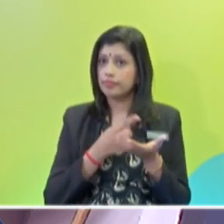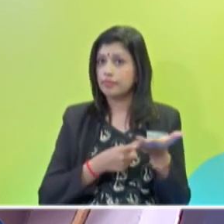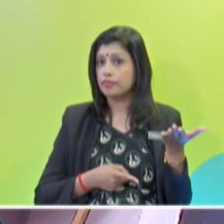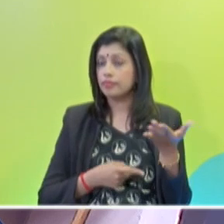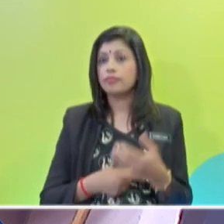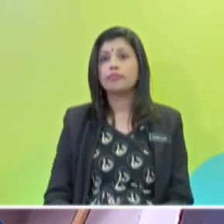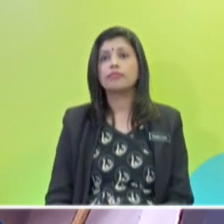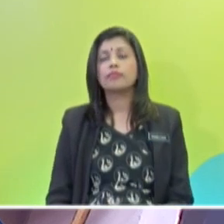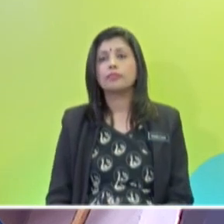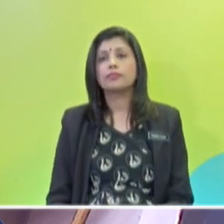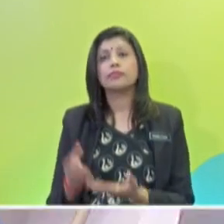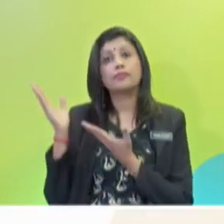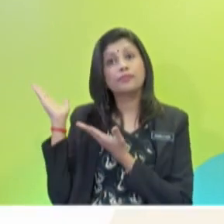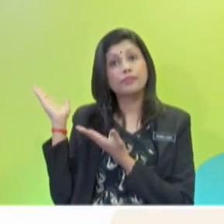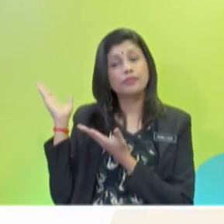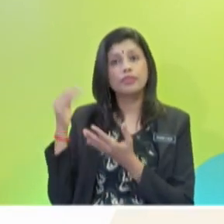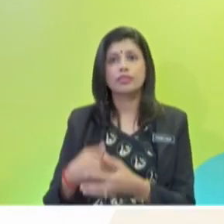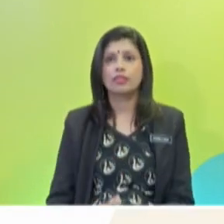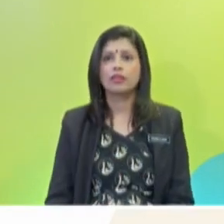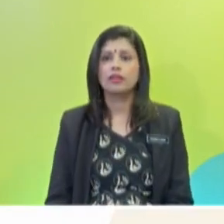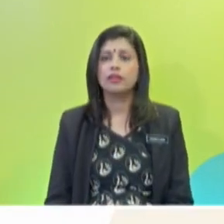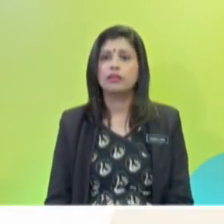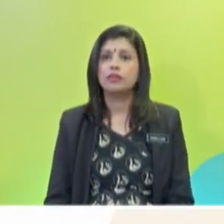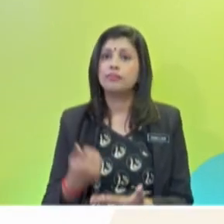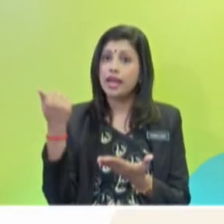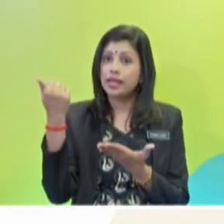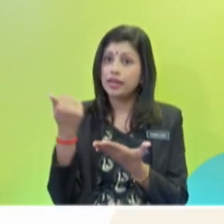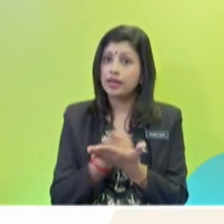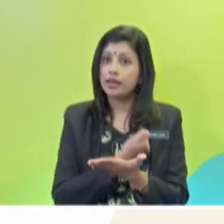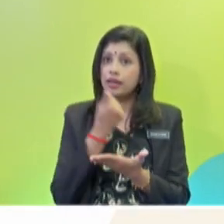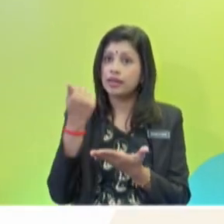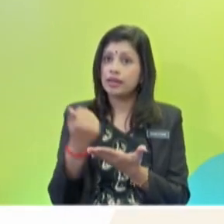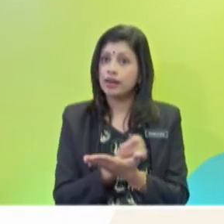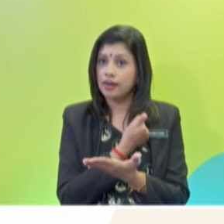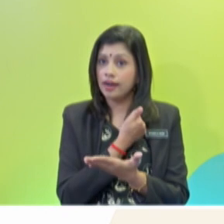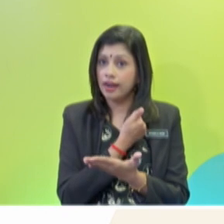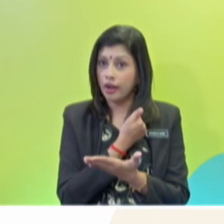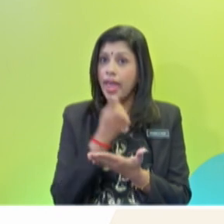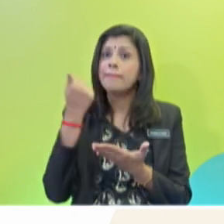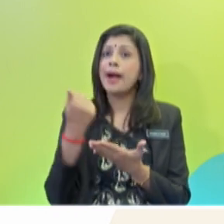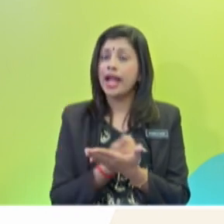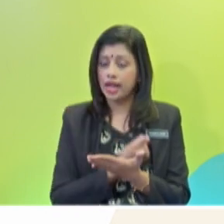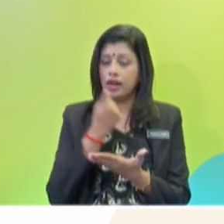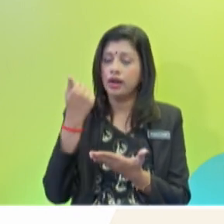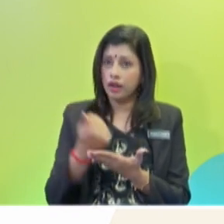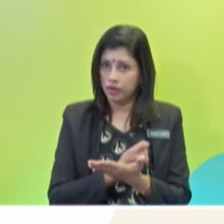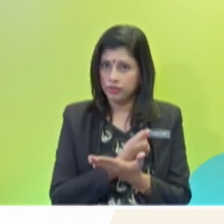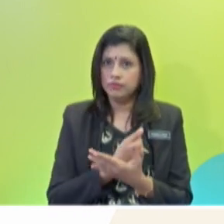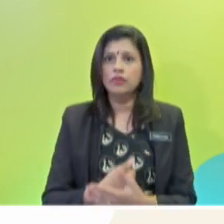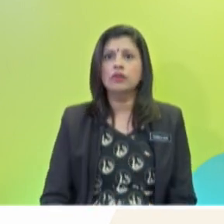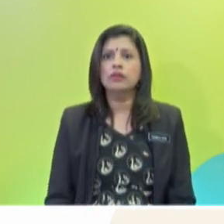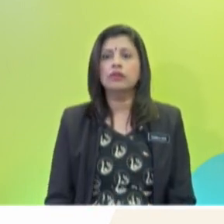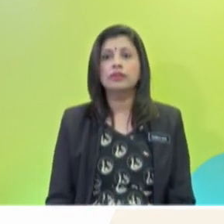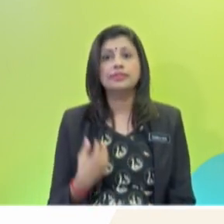Okey, itu buah tempatan yang kedua. Buah apa ni? Mangga harum manis. Mangga ni ada